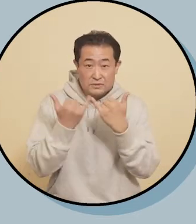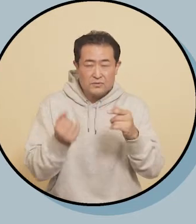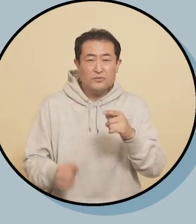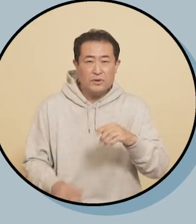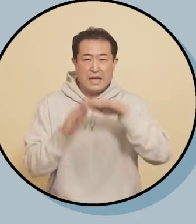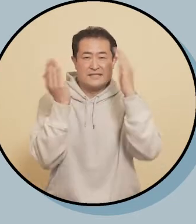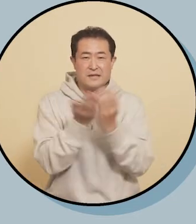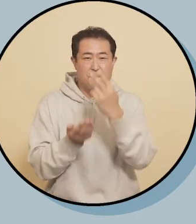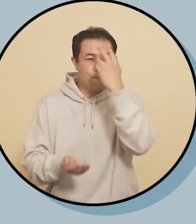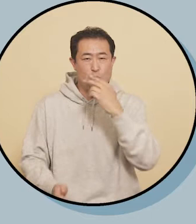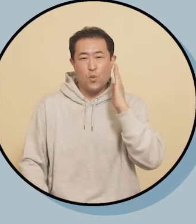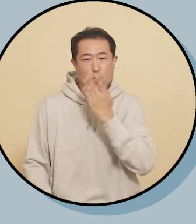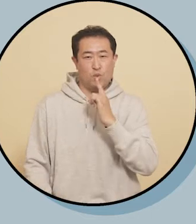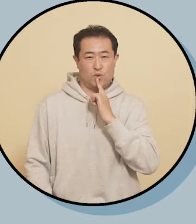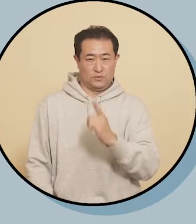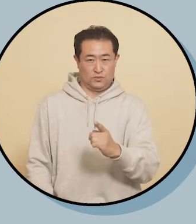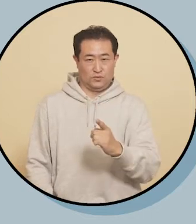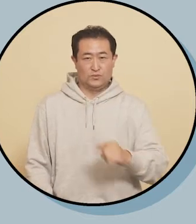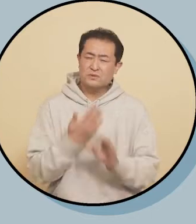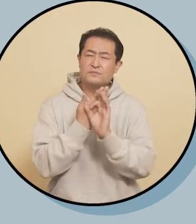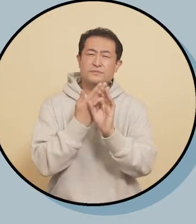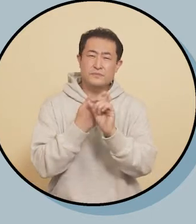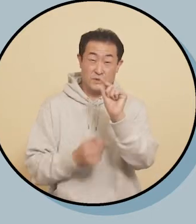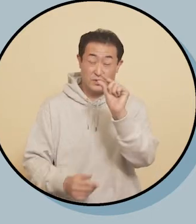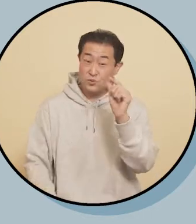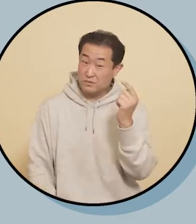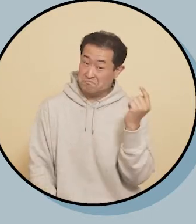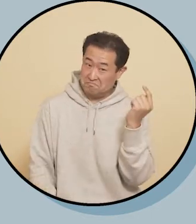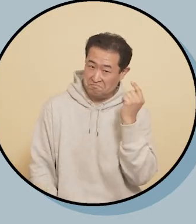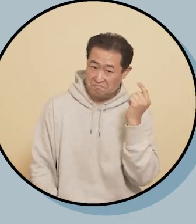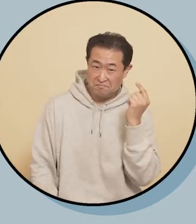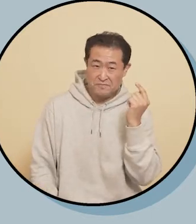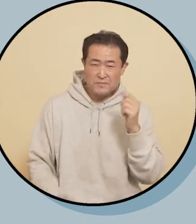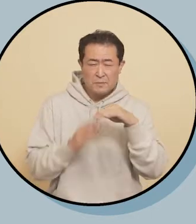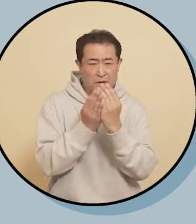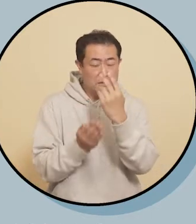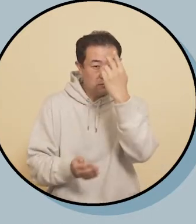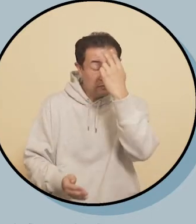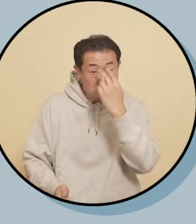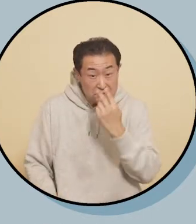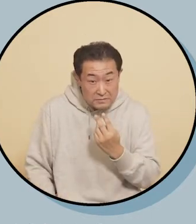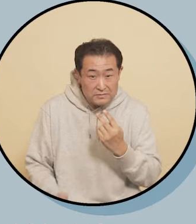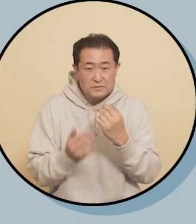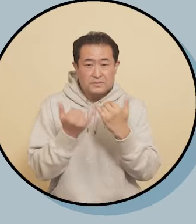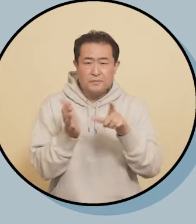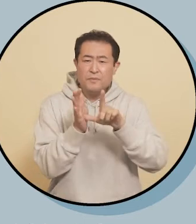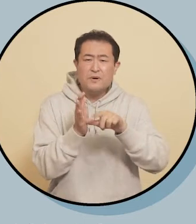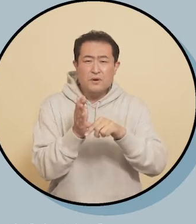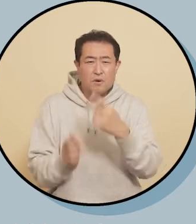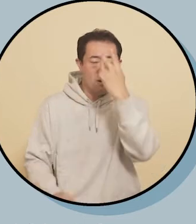全く見えない方はまあいわゆる全盲ローってそうですね線朦朧と言いますね例えば少し